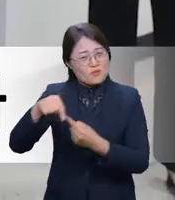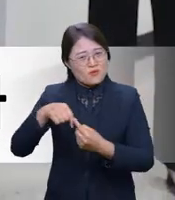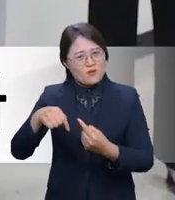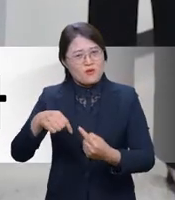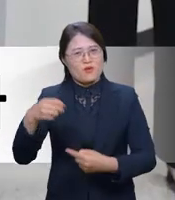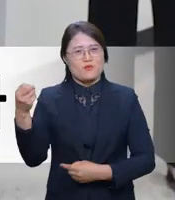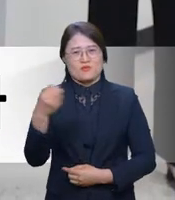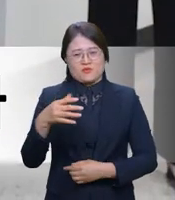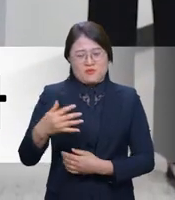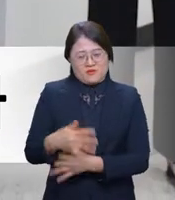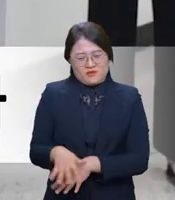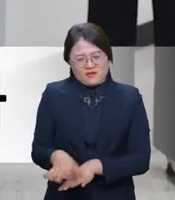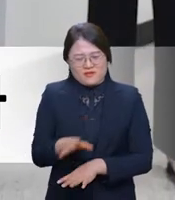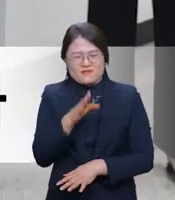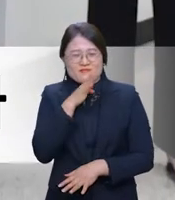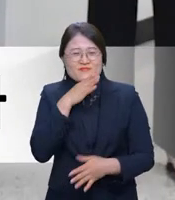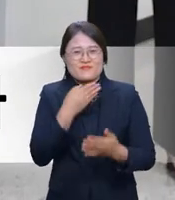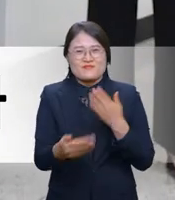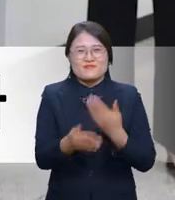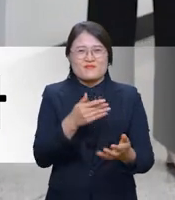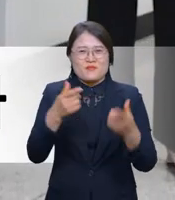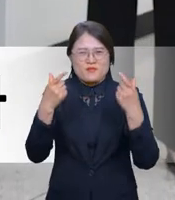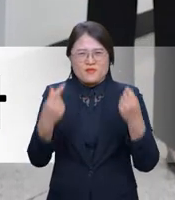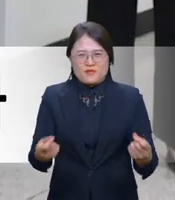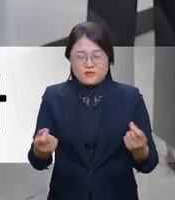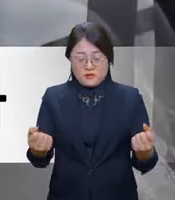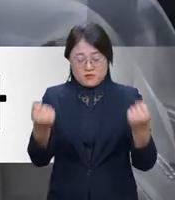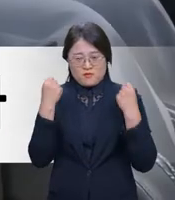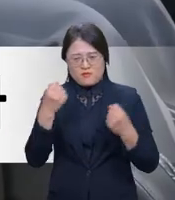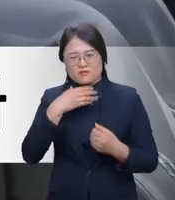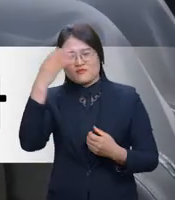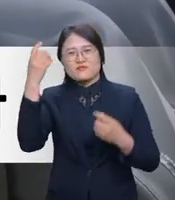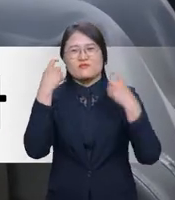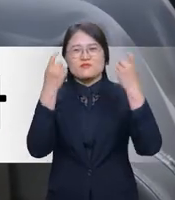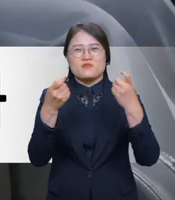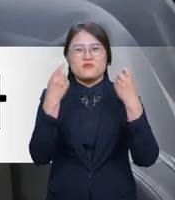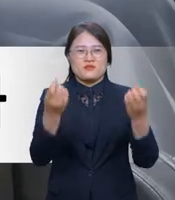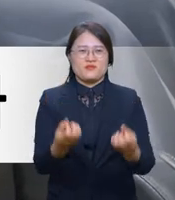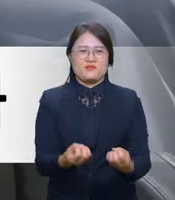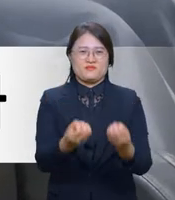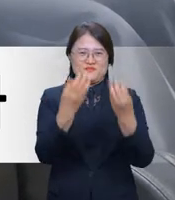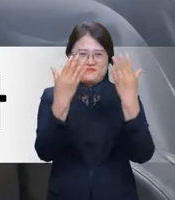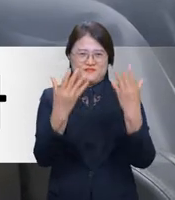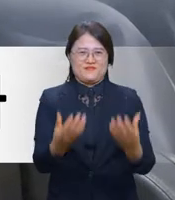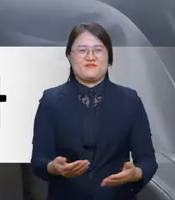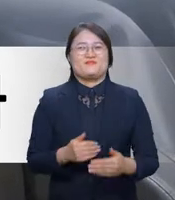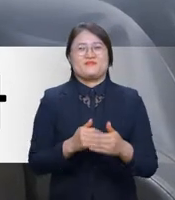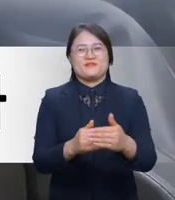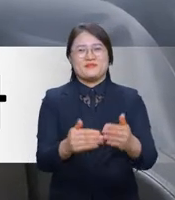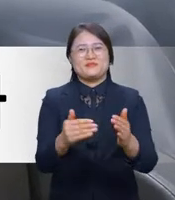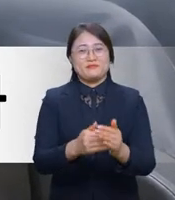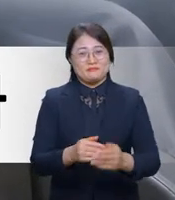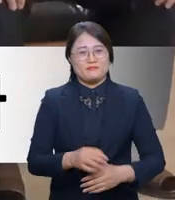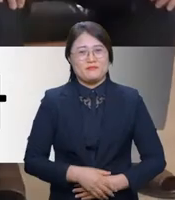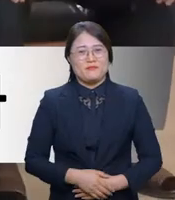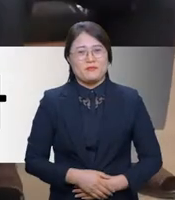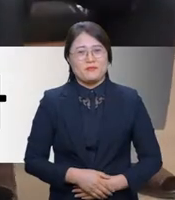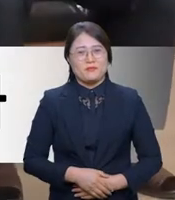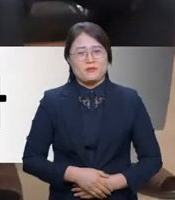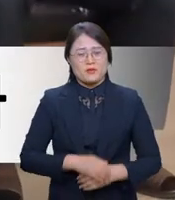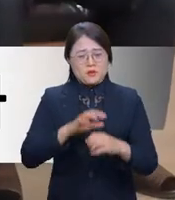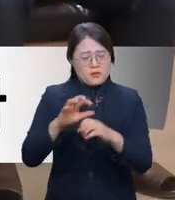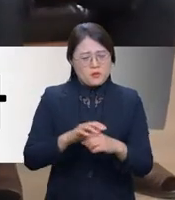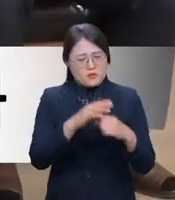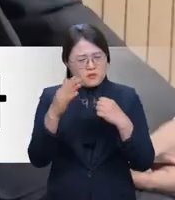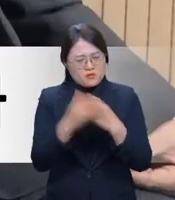부스를 운영하고 하와이 가상여행을 체험할 수 있는 건강 드림 투어라는 색다른 이벤트를 진행했는데요. 이를